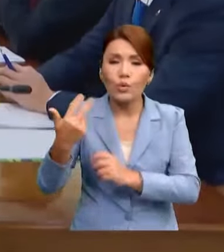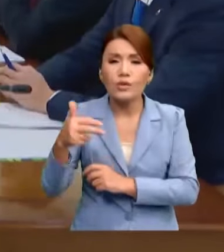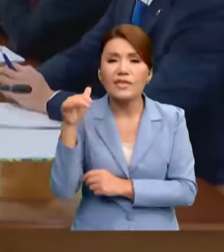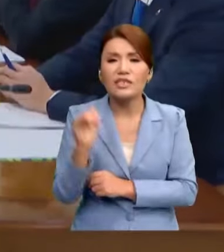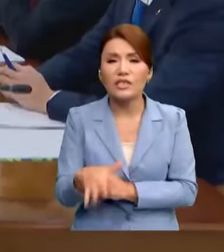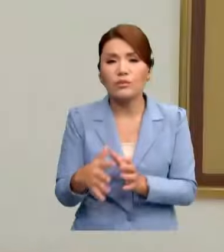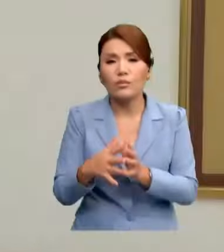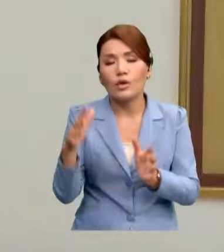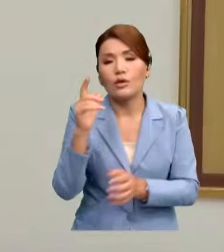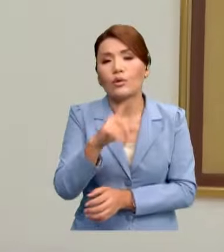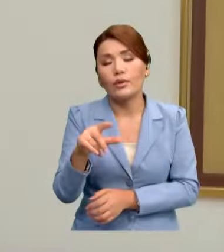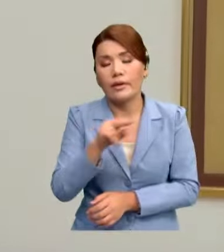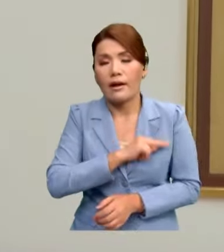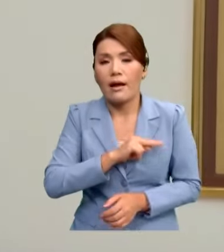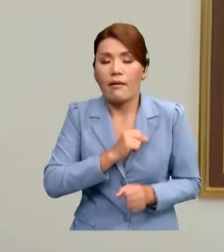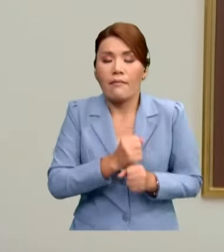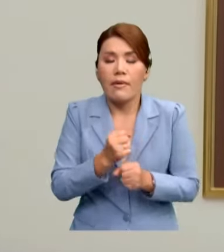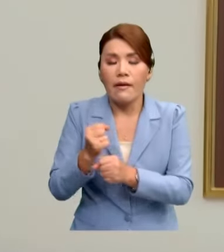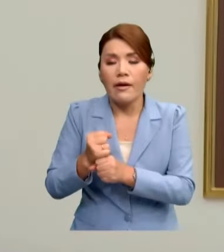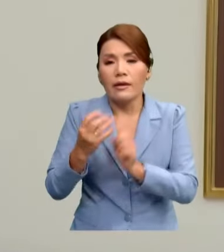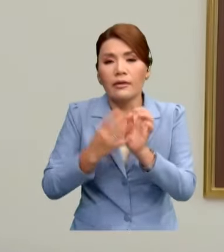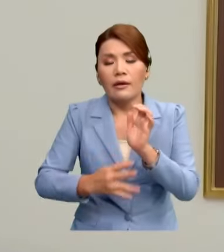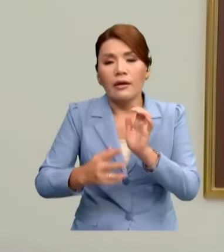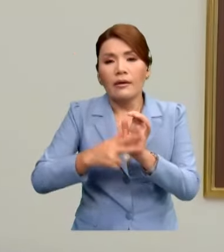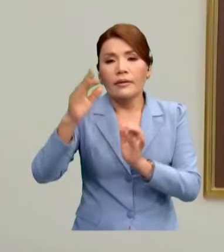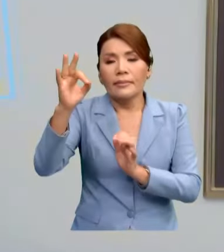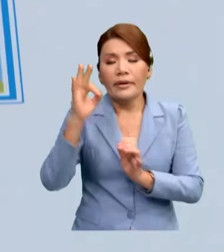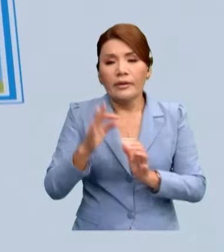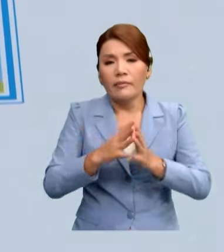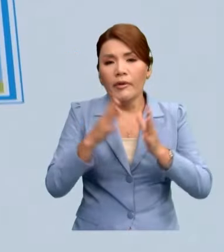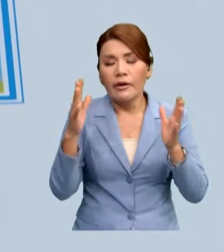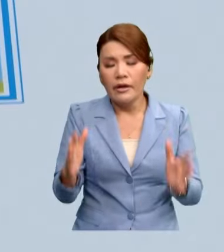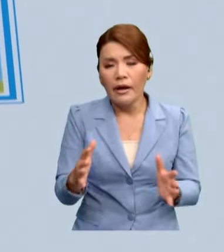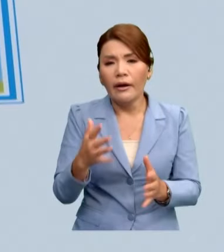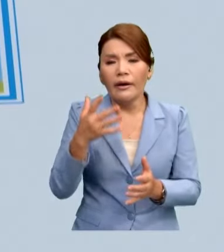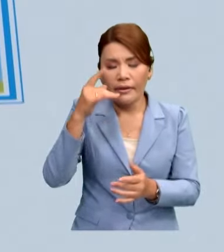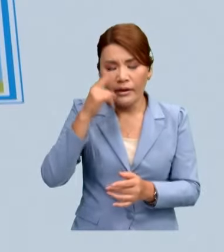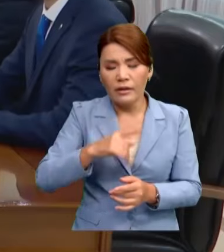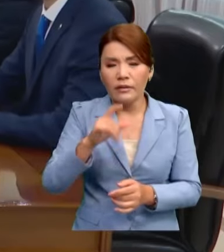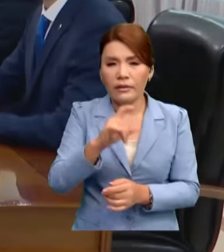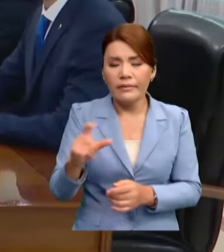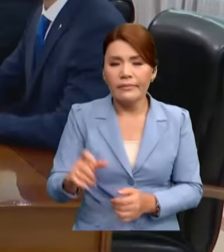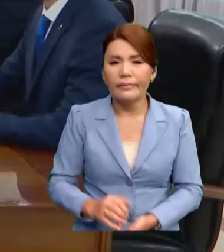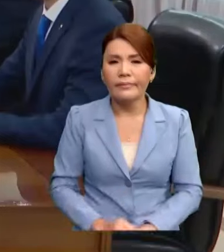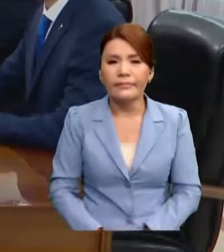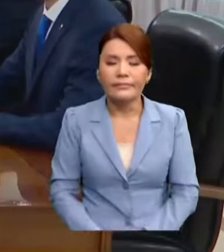астам адам жұмыс істейді. Олардың 98% астамы отандастарымыз.